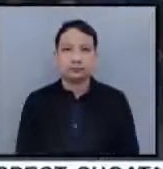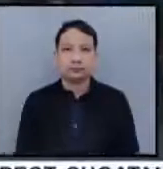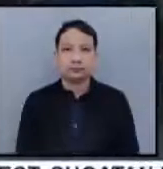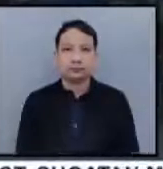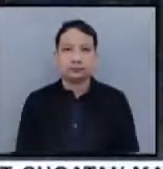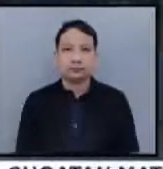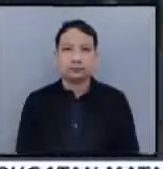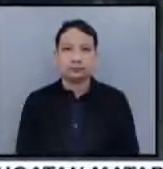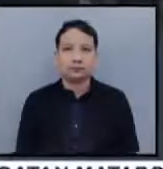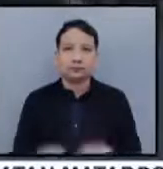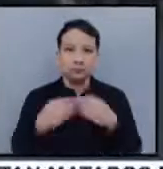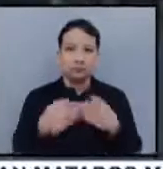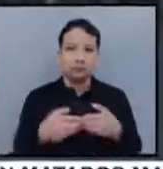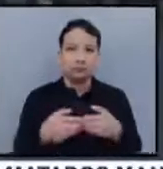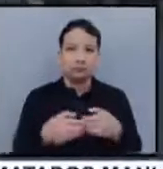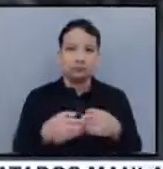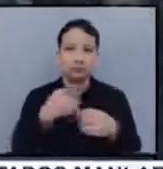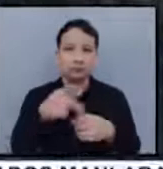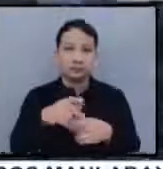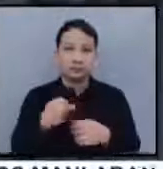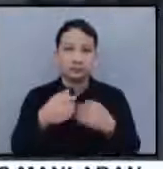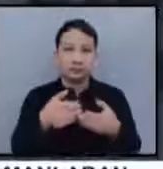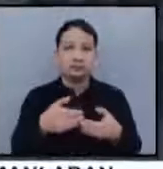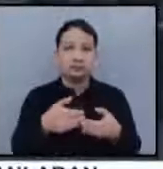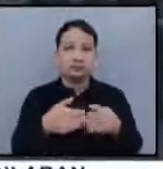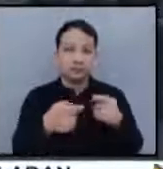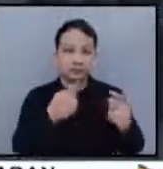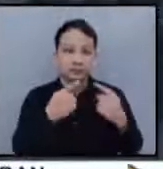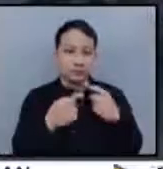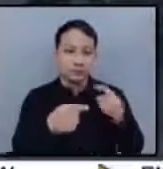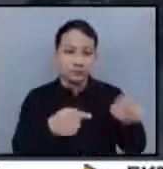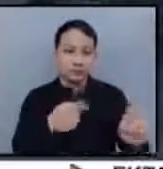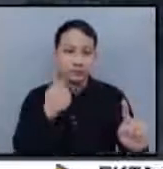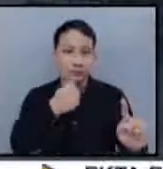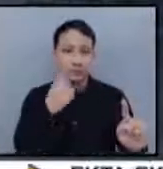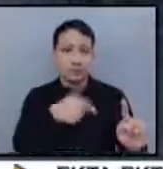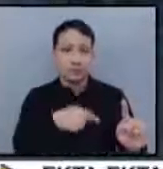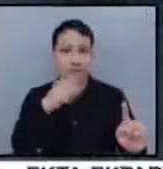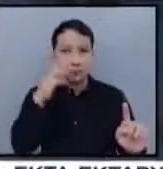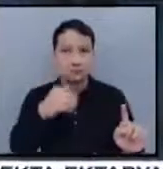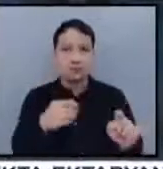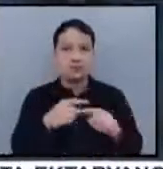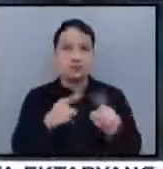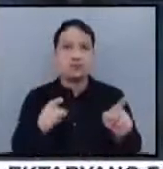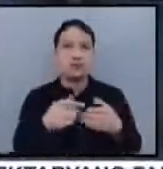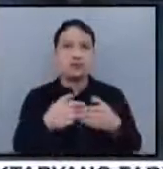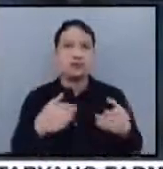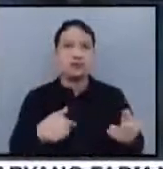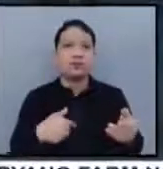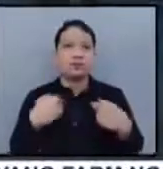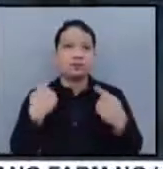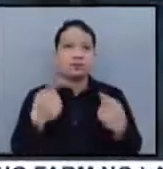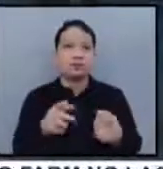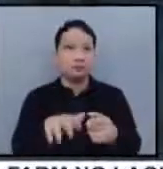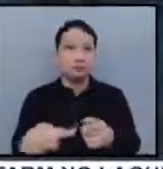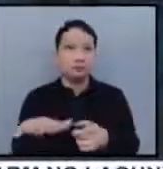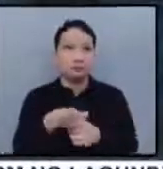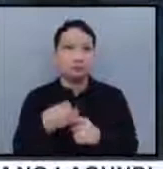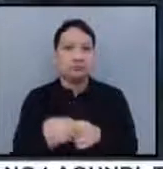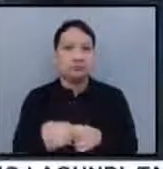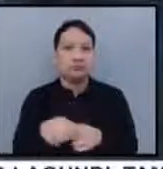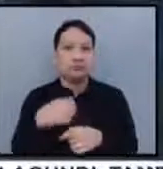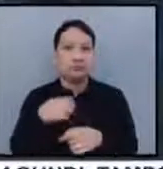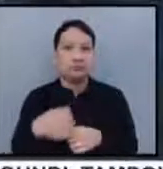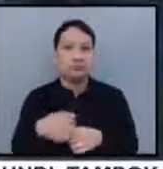Sinubukan na ng PTV News na makausap ang babaeng suspect, subalit sumaoy ilalim muna ito sa medical